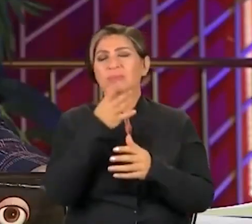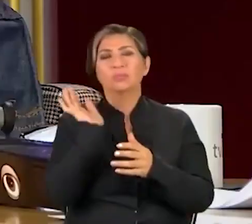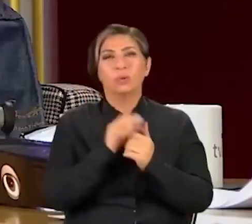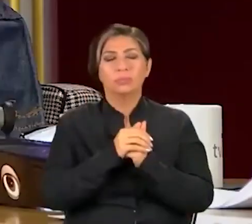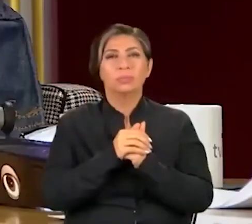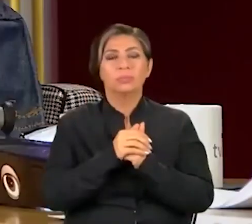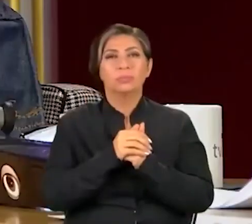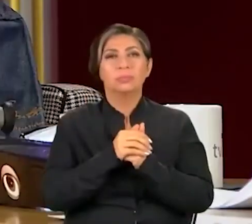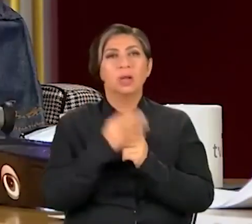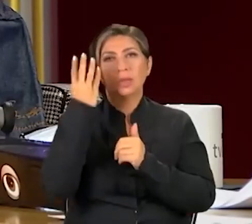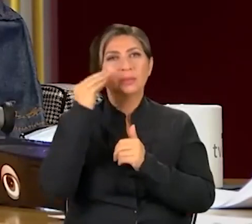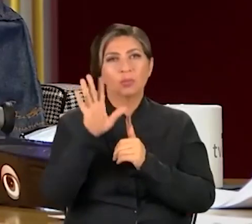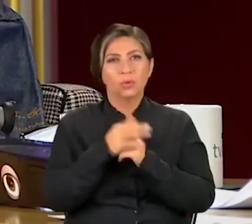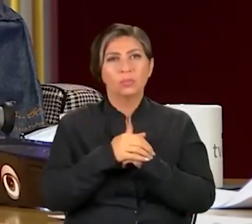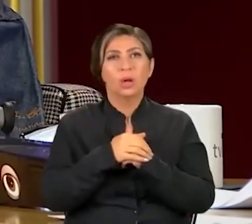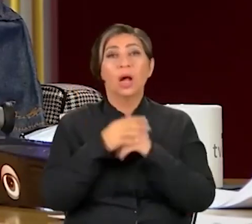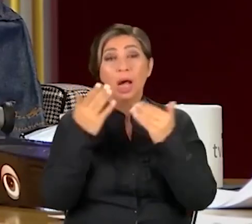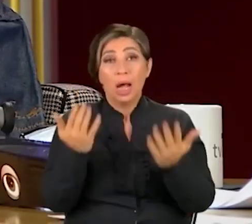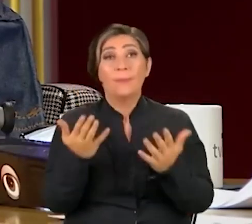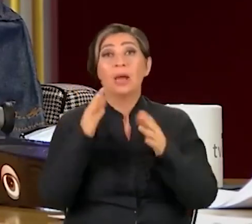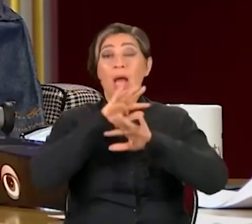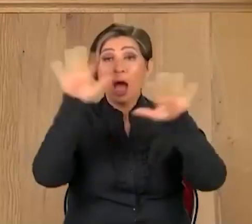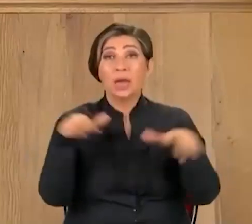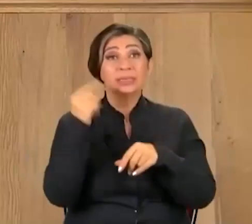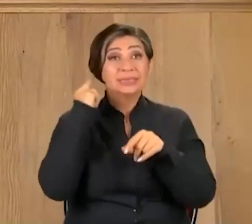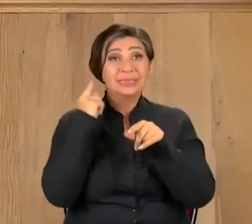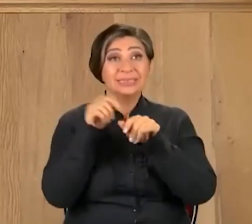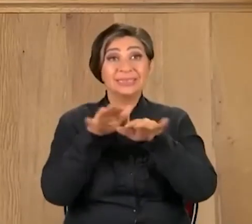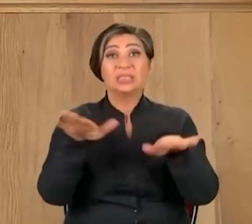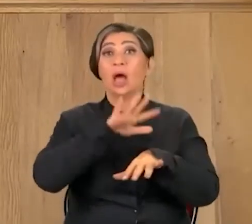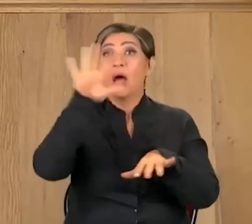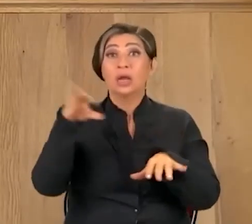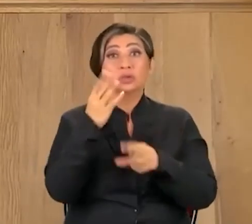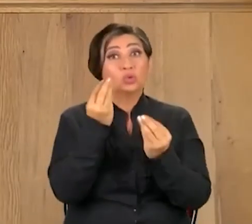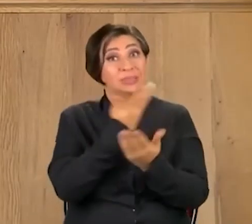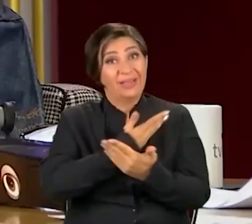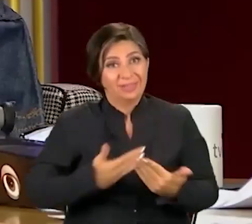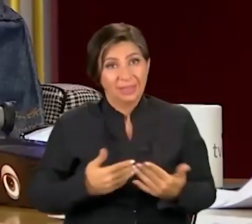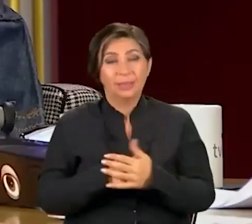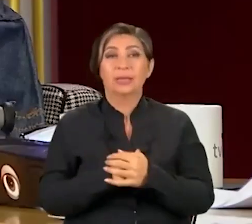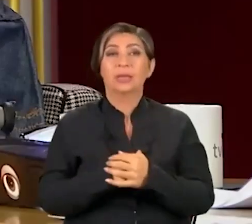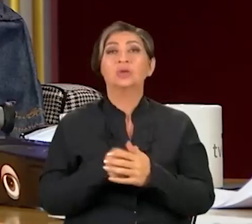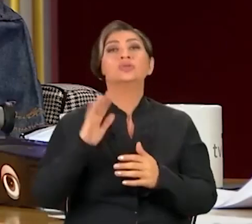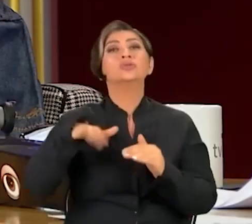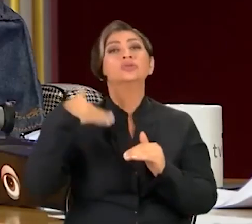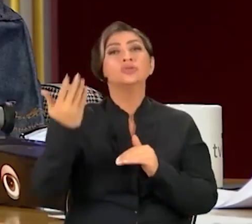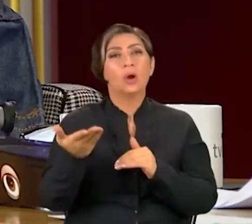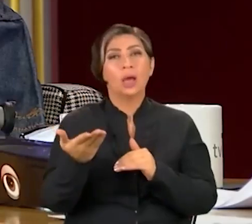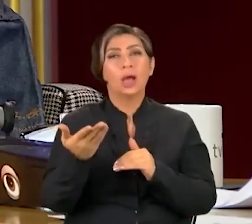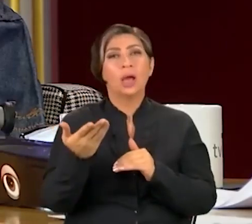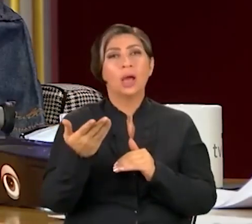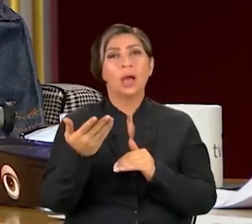yapmıyorum, anlamıyorum. Ama çok herkes dinledi, herkes çok sevdi. Ondan sonra da